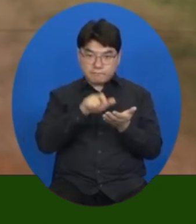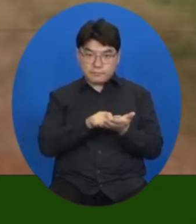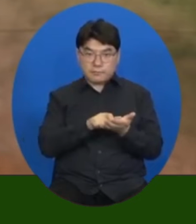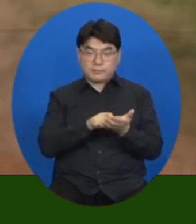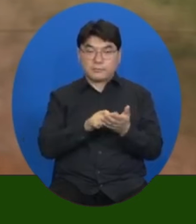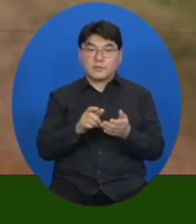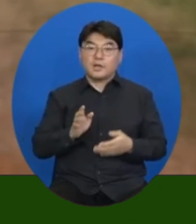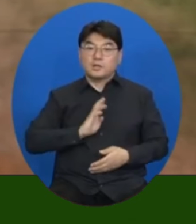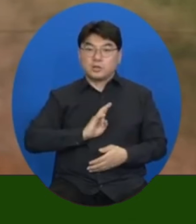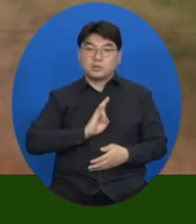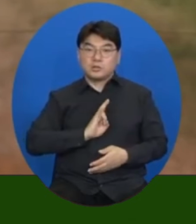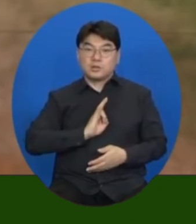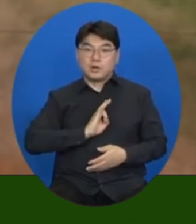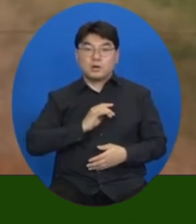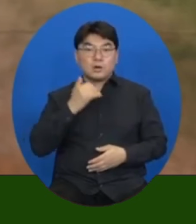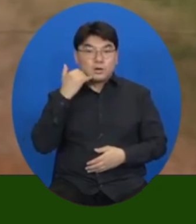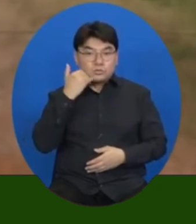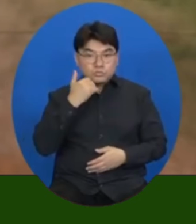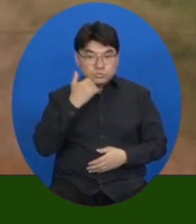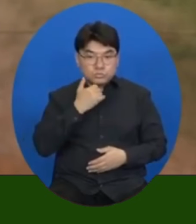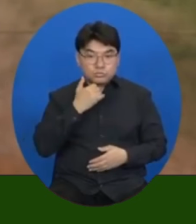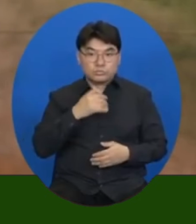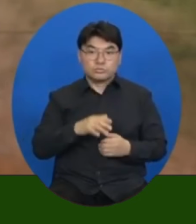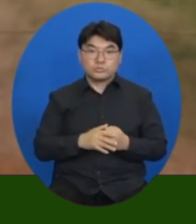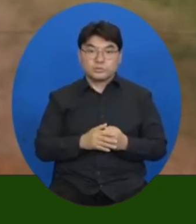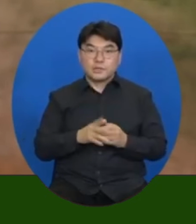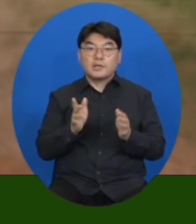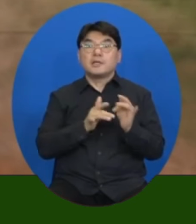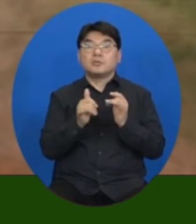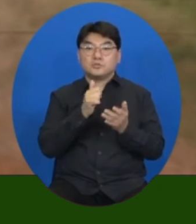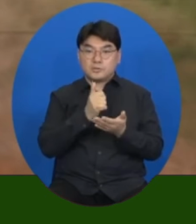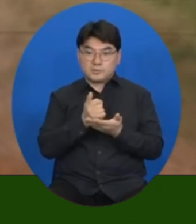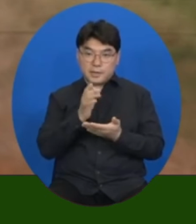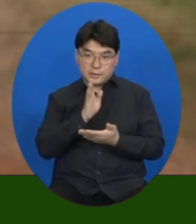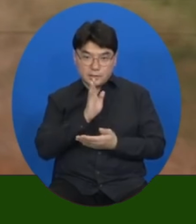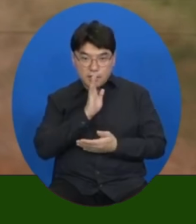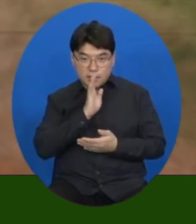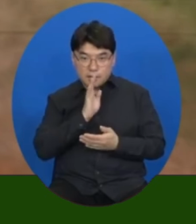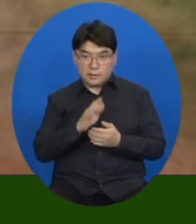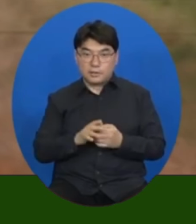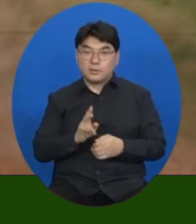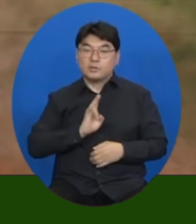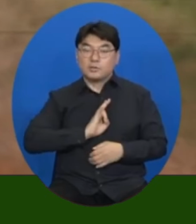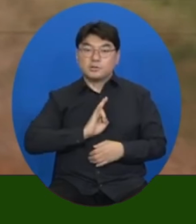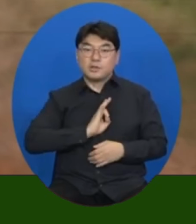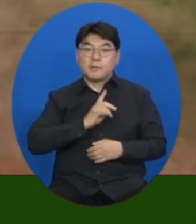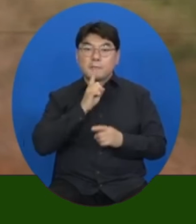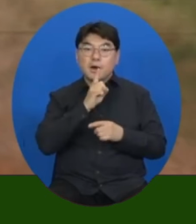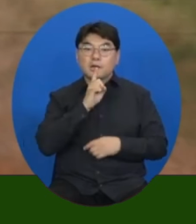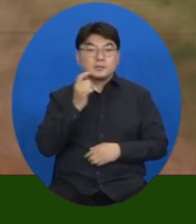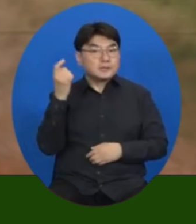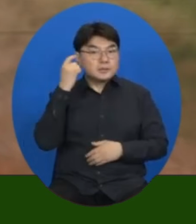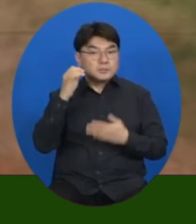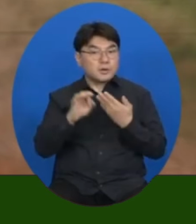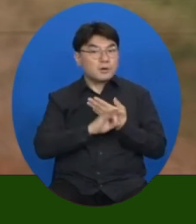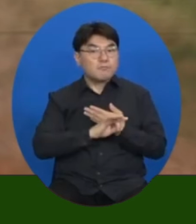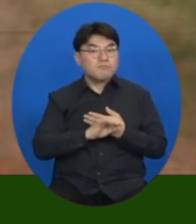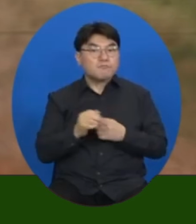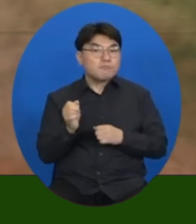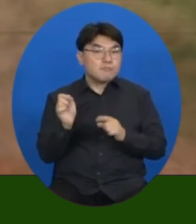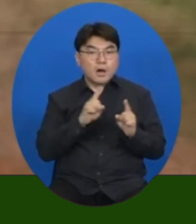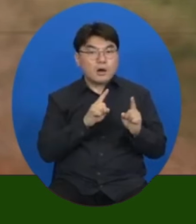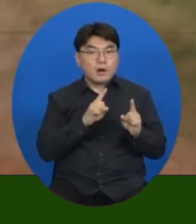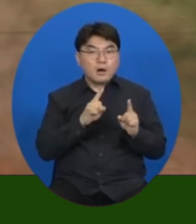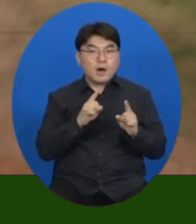있는데 바로이 예수가 그 선지자다 하나님께서 말씀하시기를이 선지자의 말을 들으면 살 것이지만 듣지 않으면